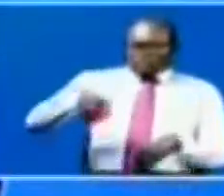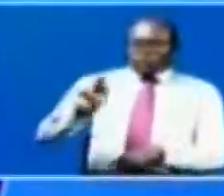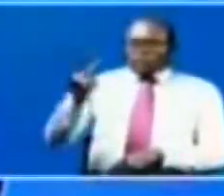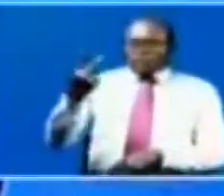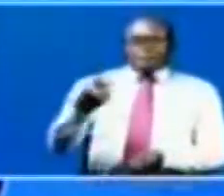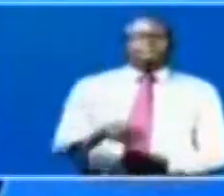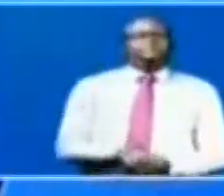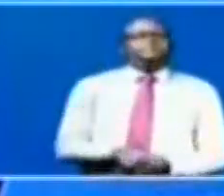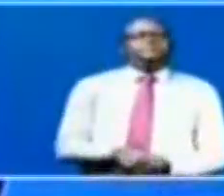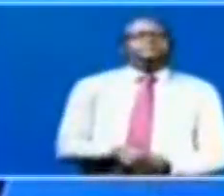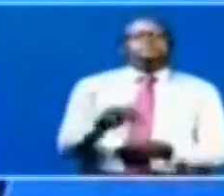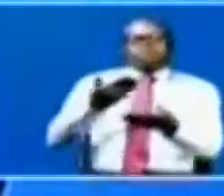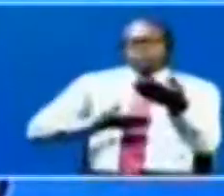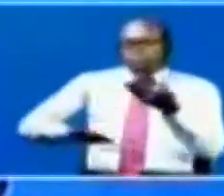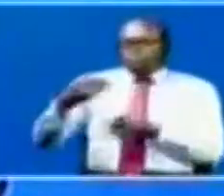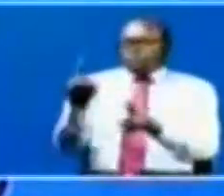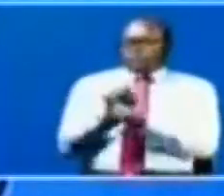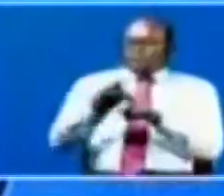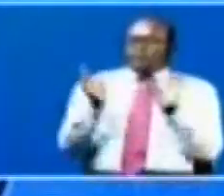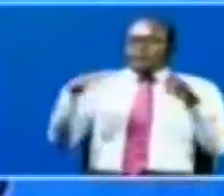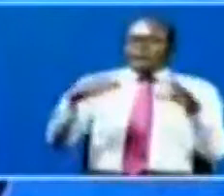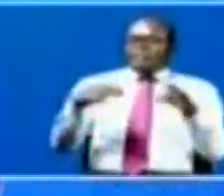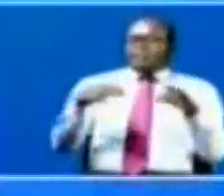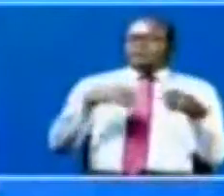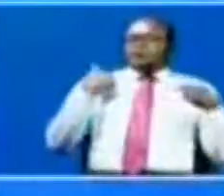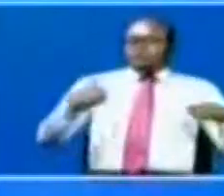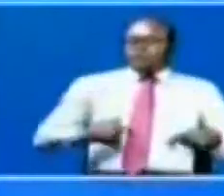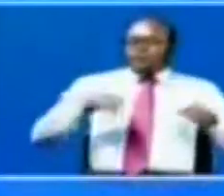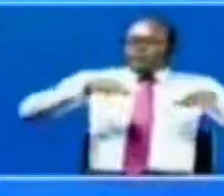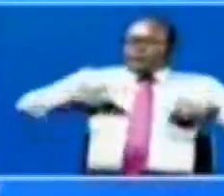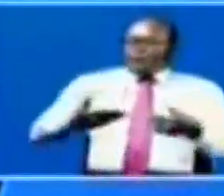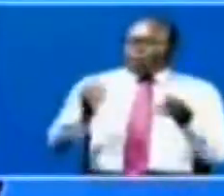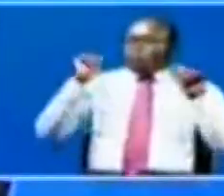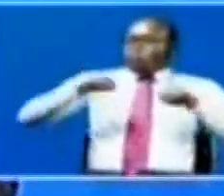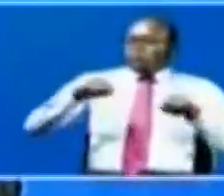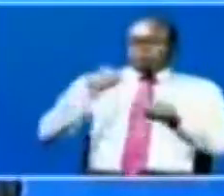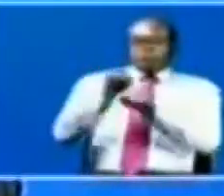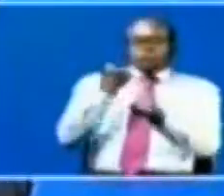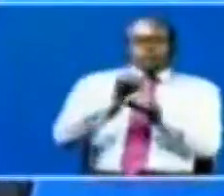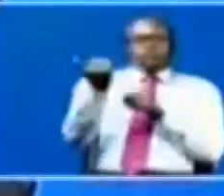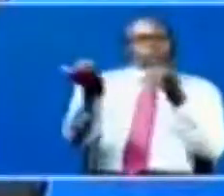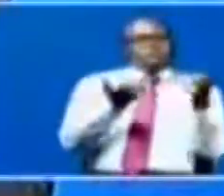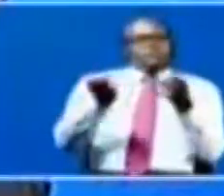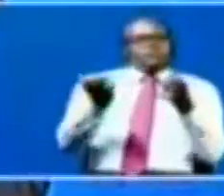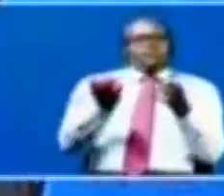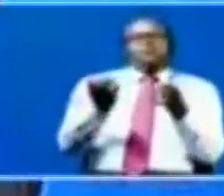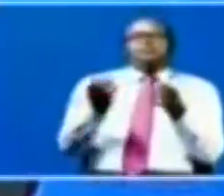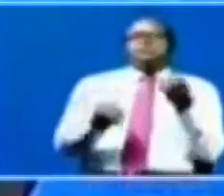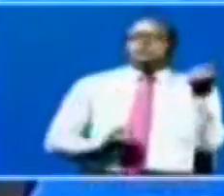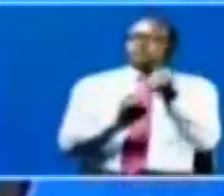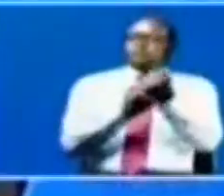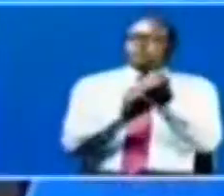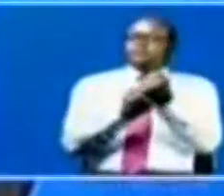ambao wanajadiliana na kampuni za Uchina kuhusu jinsi ambavyo watafanya biashara ili kufaidi